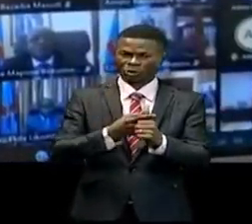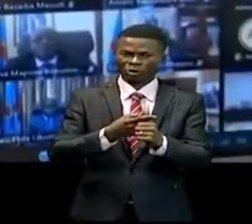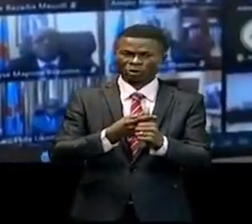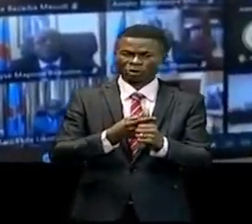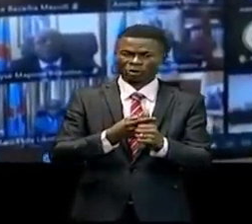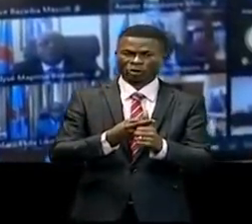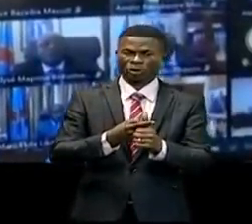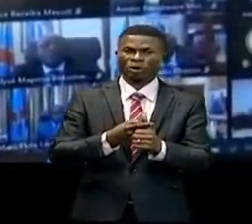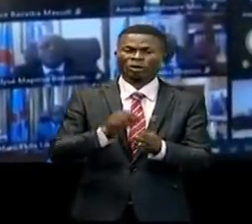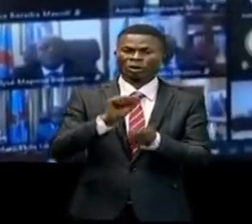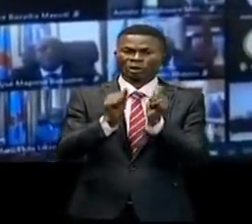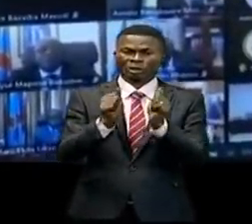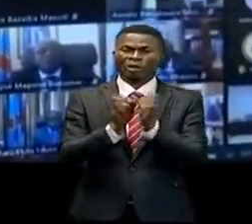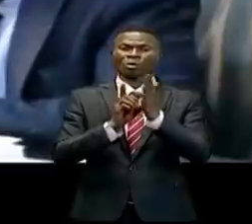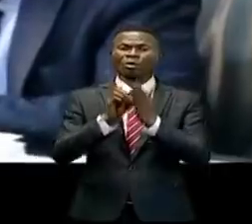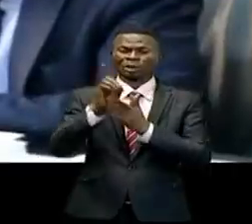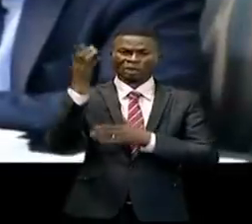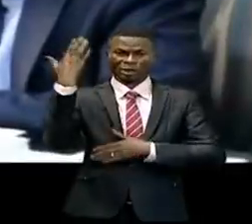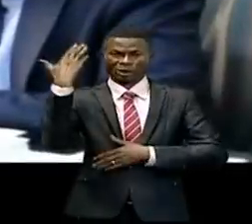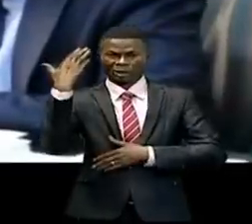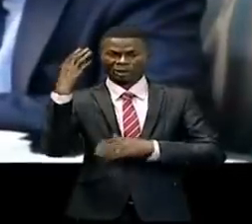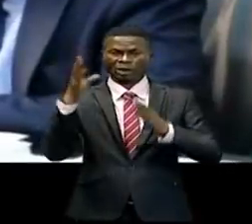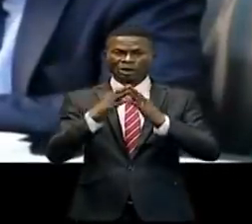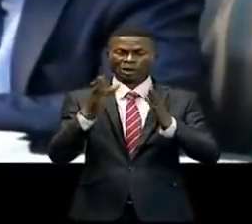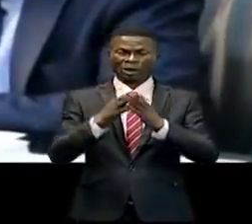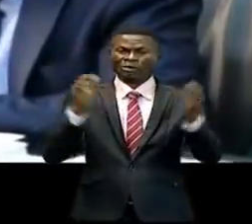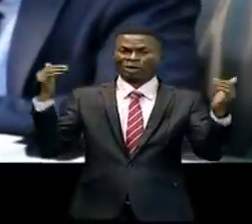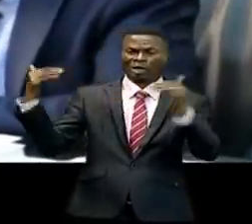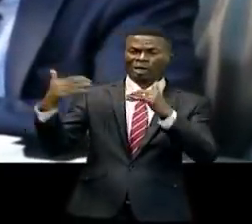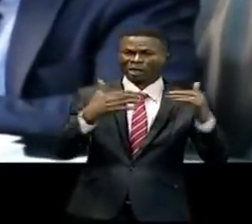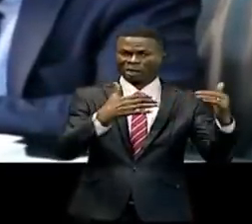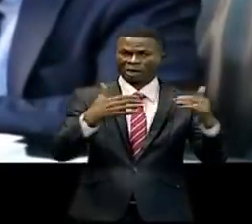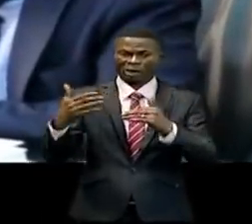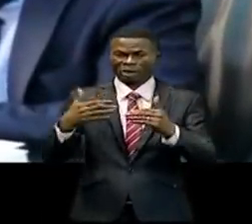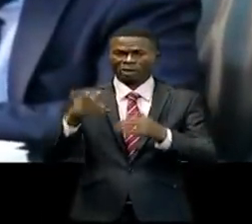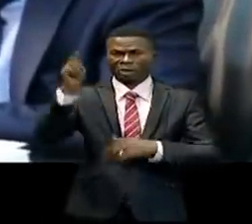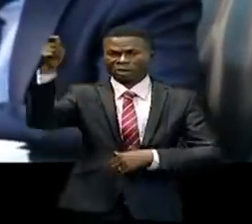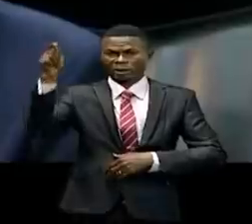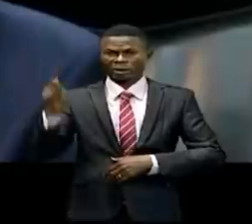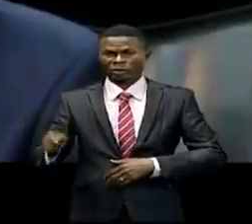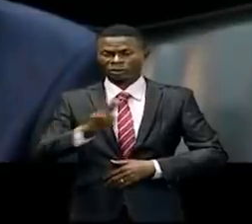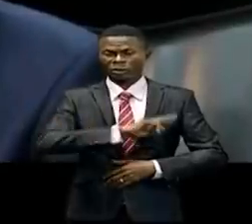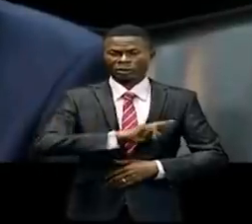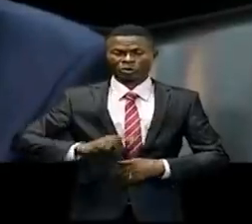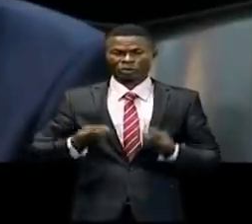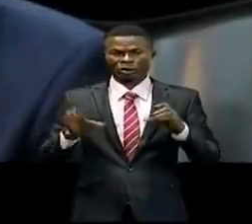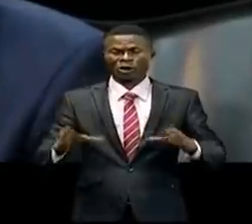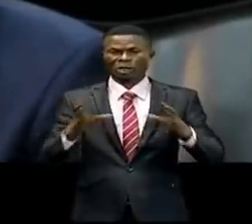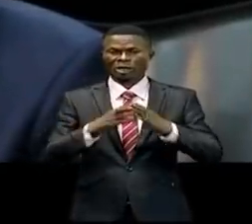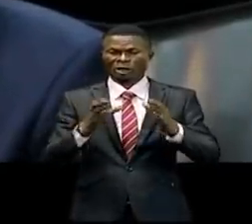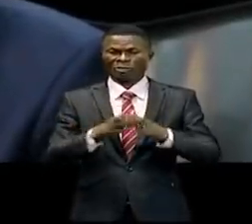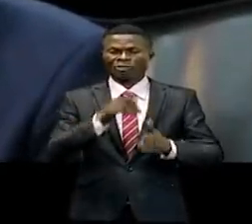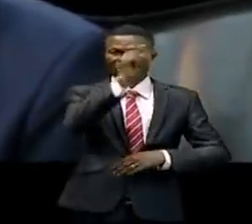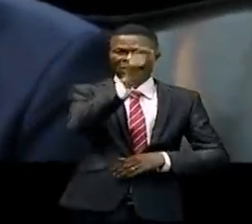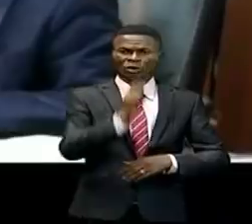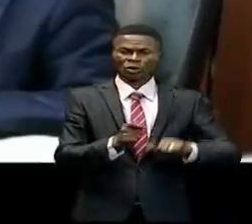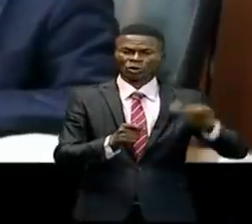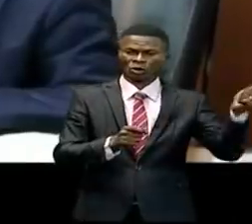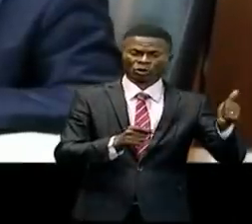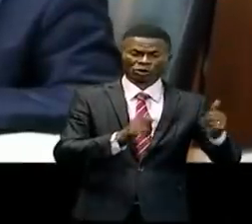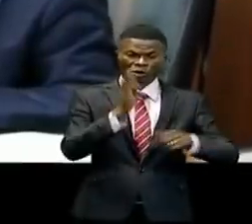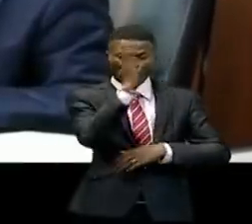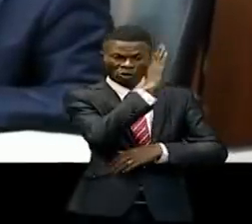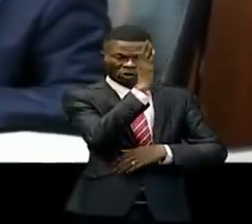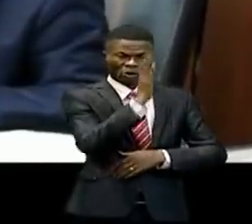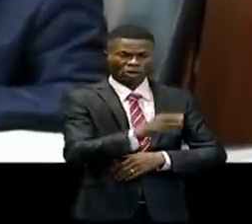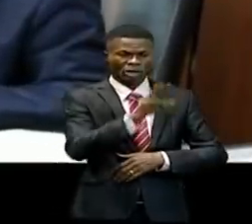les récents développements avec les affrontements qui ont eu lieu entre les forces armées de la République démocratique du Congo et les mouvements terroristes